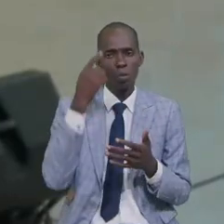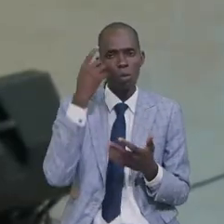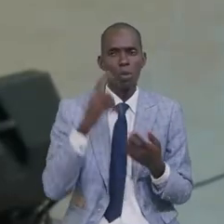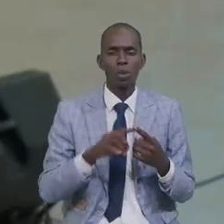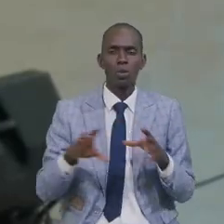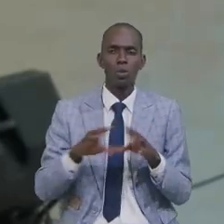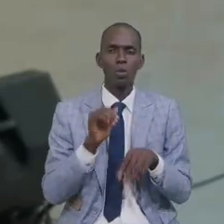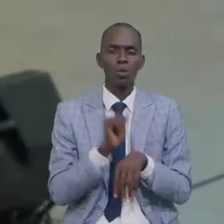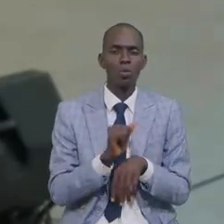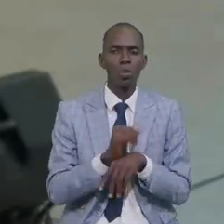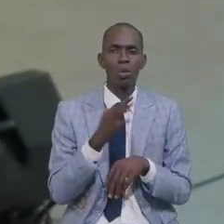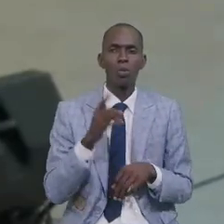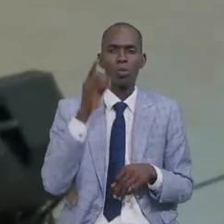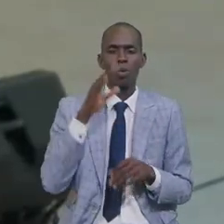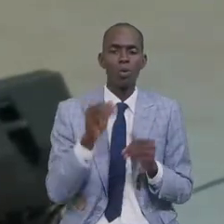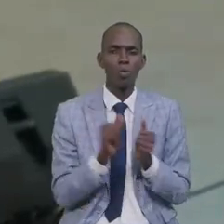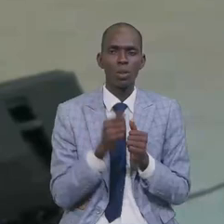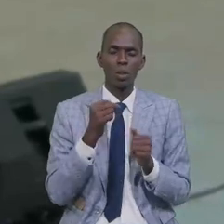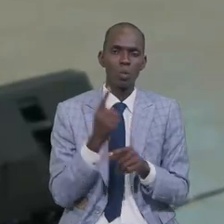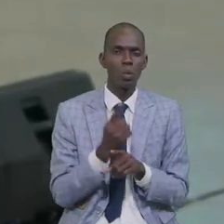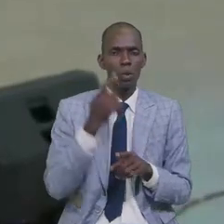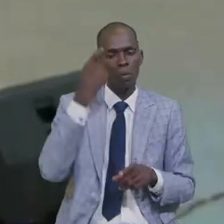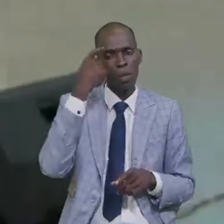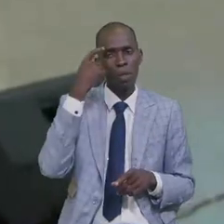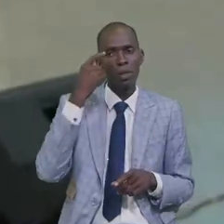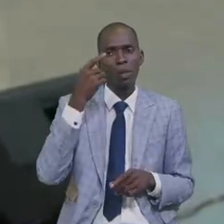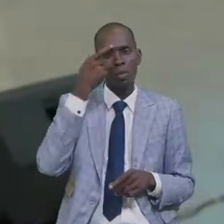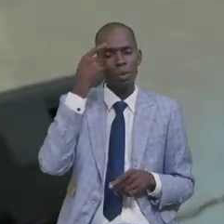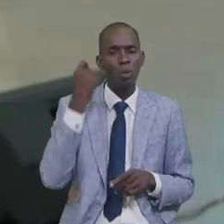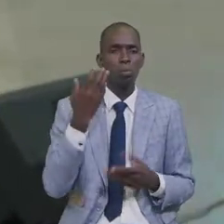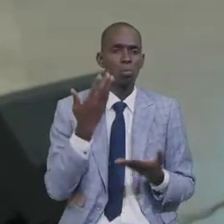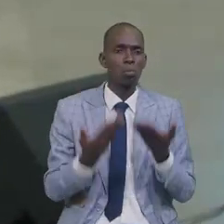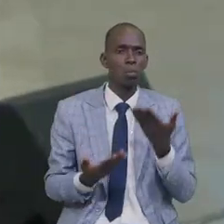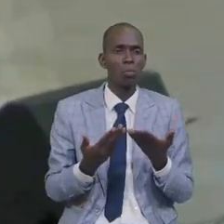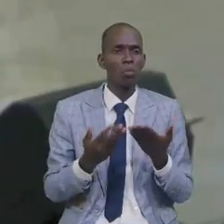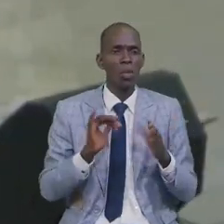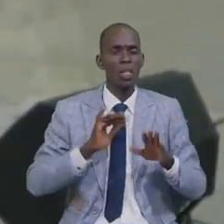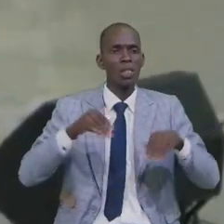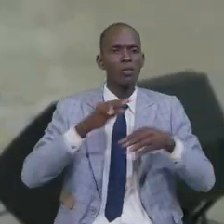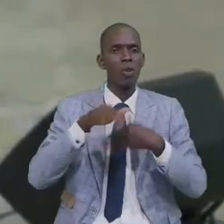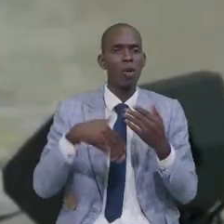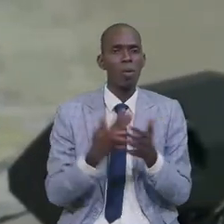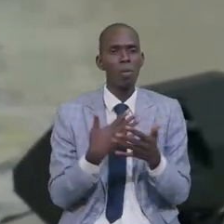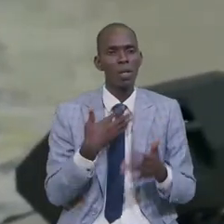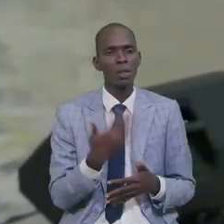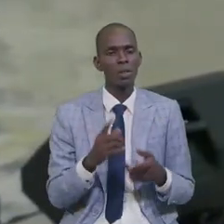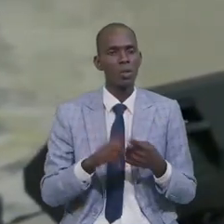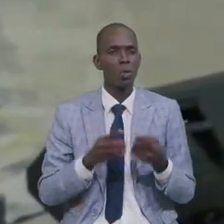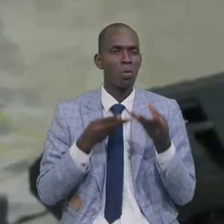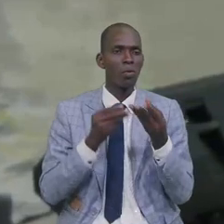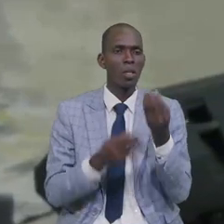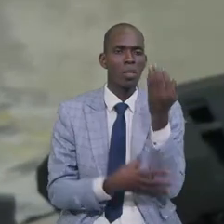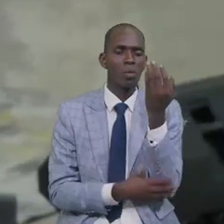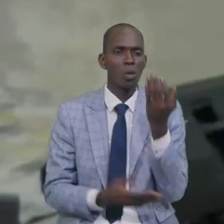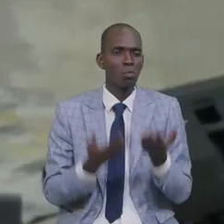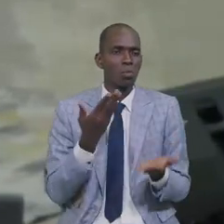faire l'œuvre du royaume avec le bon état de cœur. Car si je distribuais tous mes biens pour la nourriture